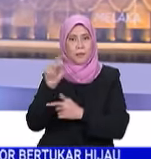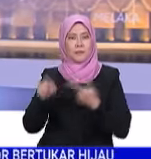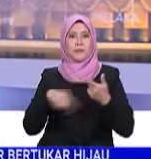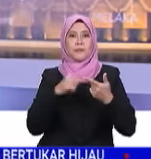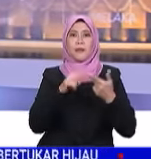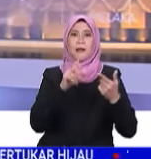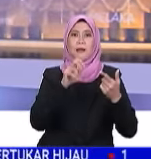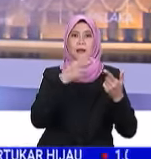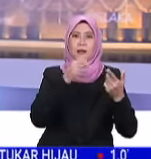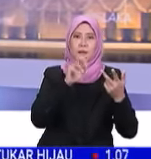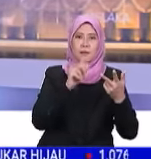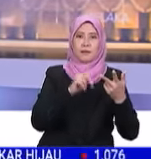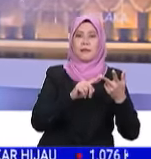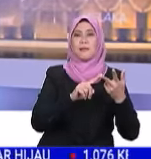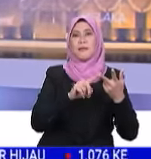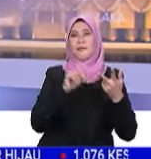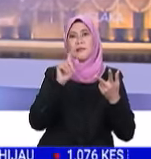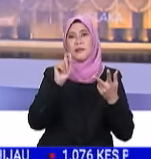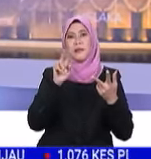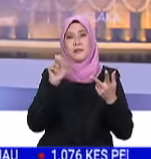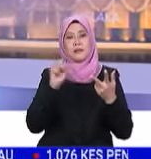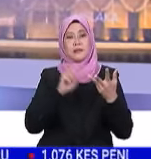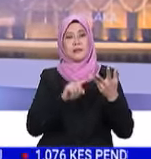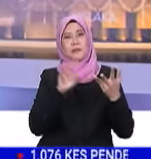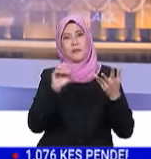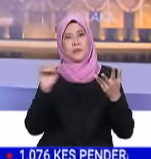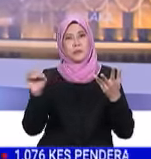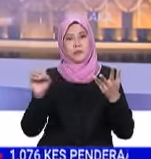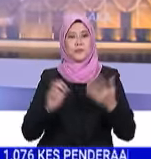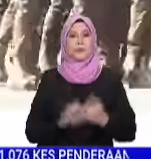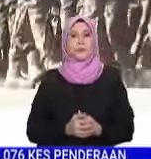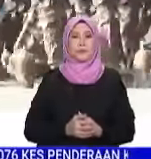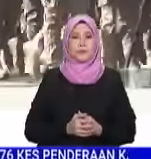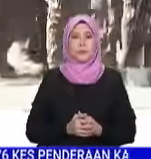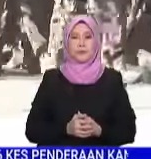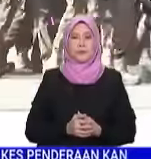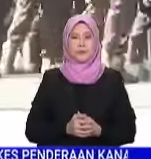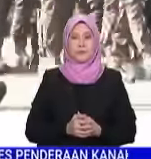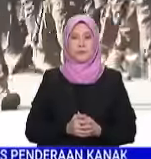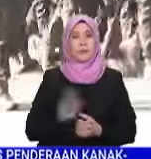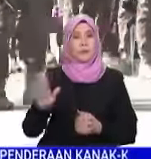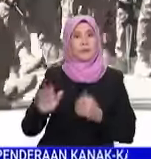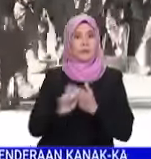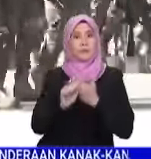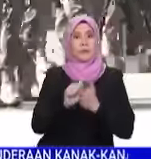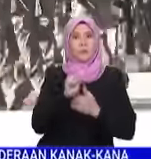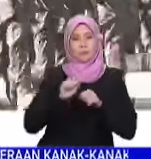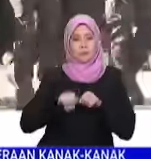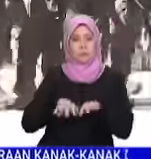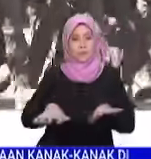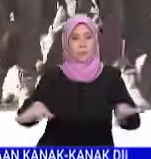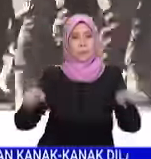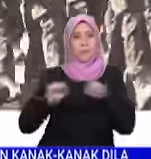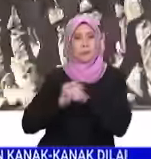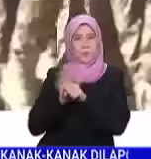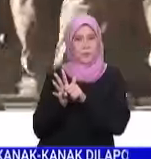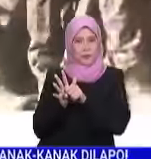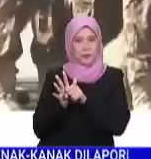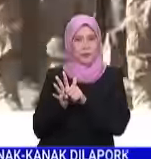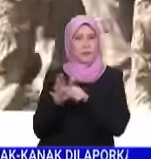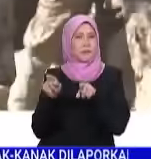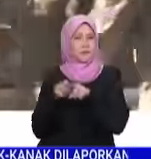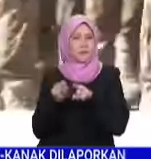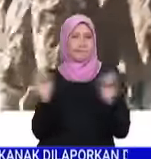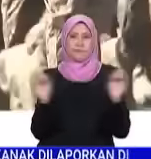tibnin kem Haris dan entry.00 tambah beliau risiko jangkitan pandemik covid 19 juga